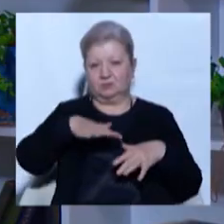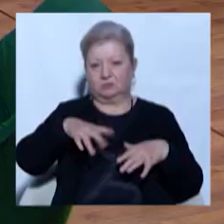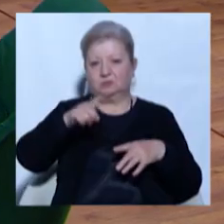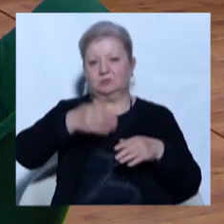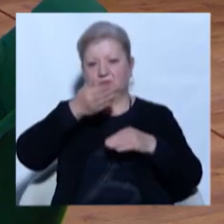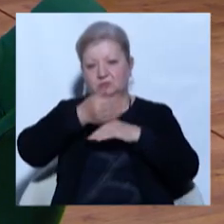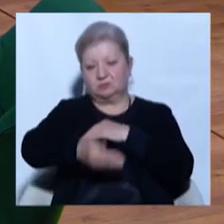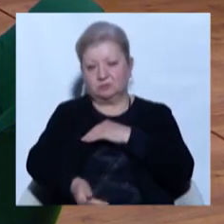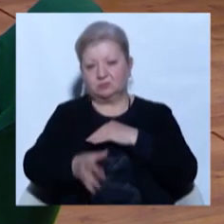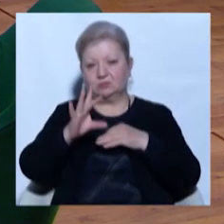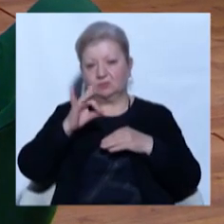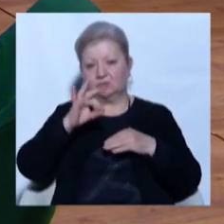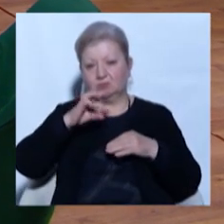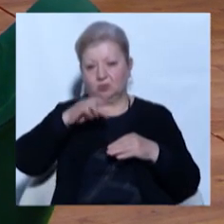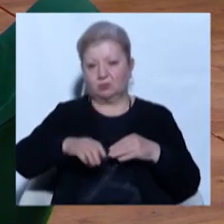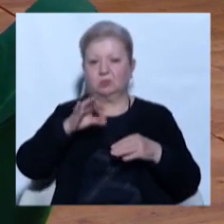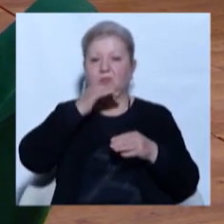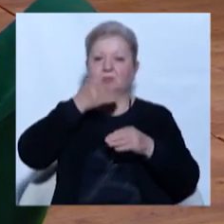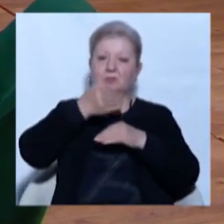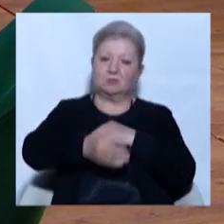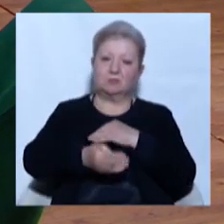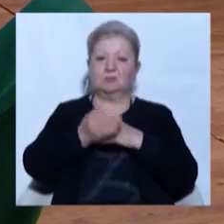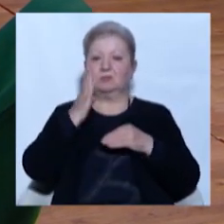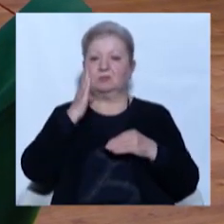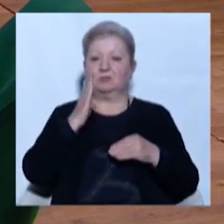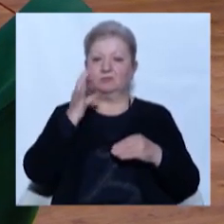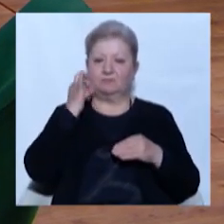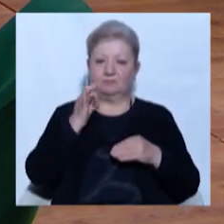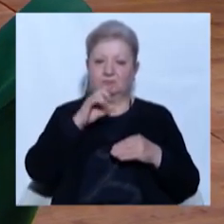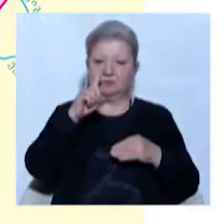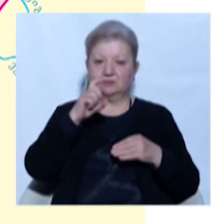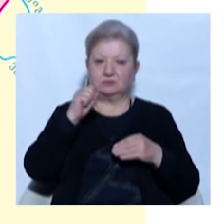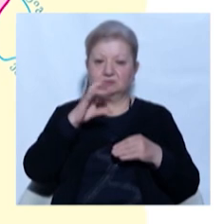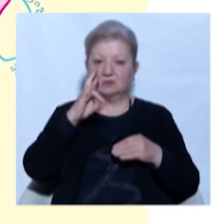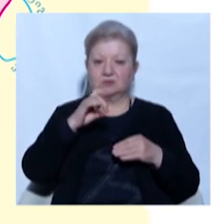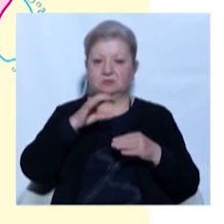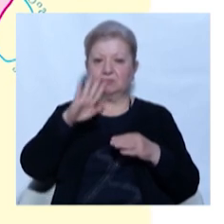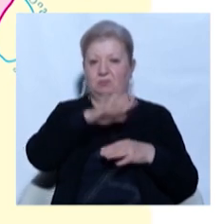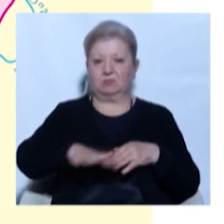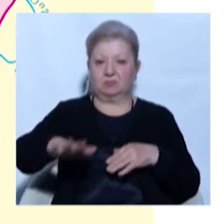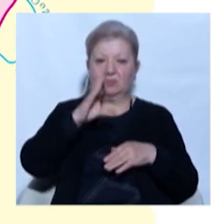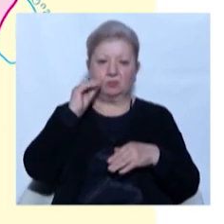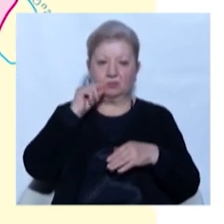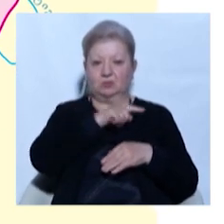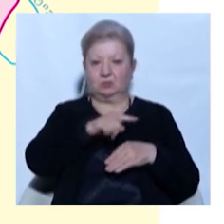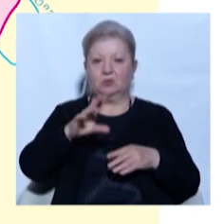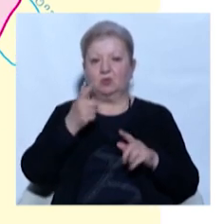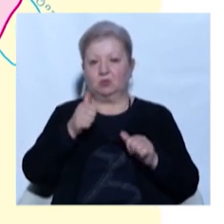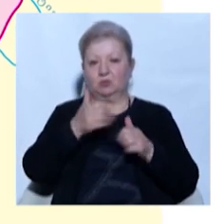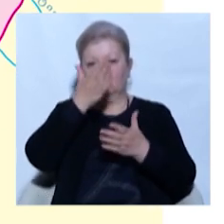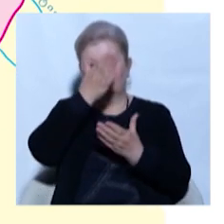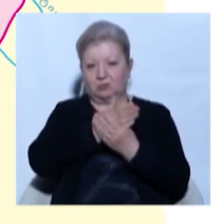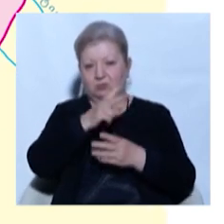მოგვიანო პერიოდში ბიზანტიის იმპერიისათვის. ნახეთ ისიც თუ 395 წელს რომის იმპერია როგორ გაიყო ორ ნაწილად